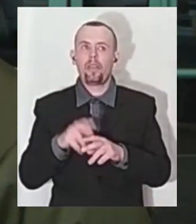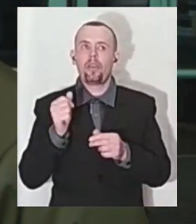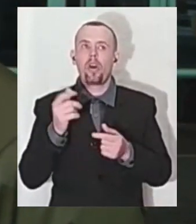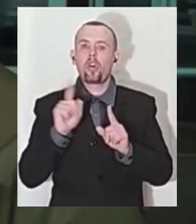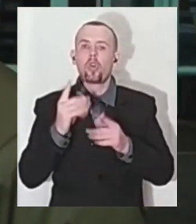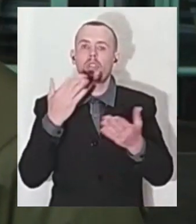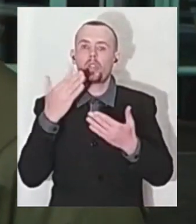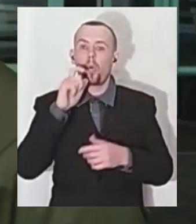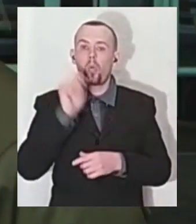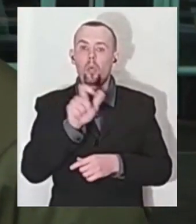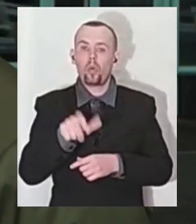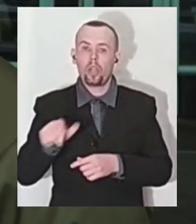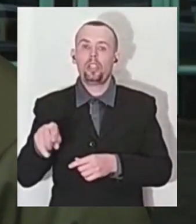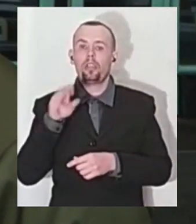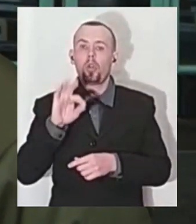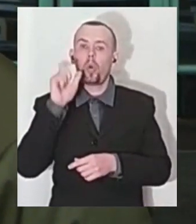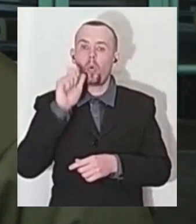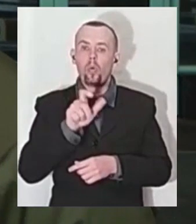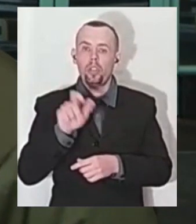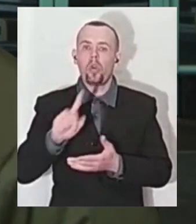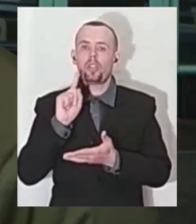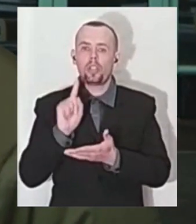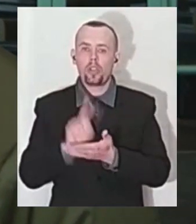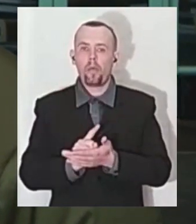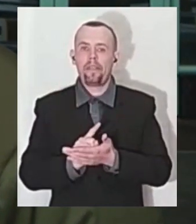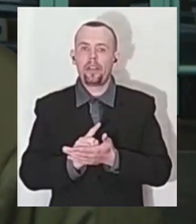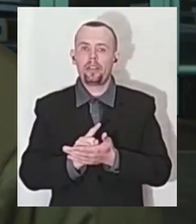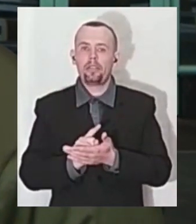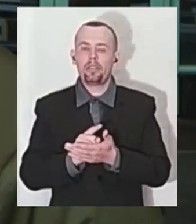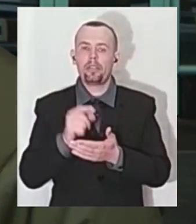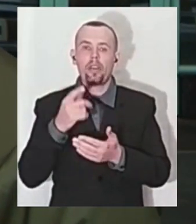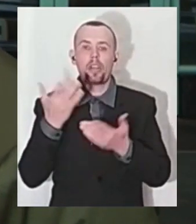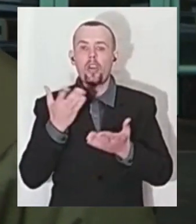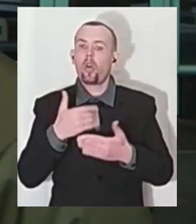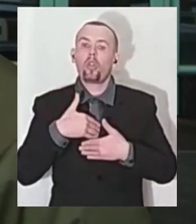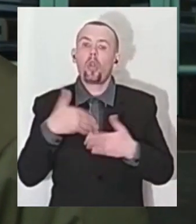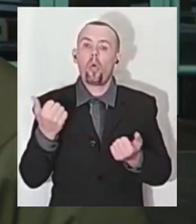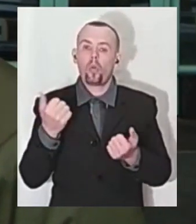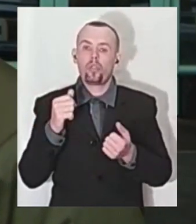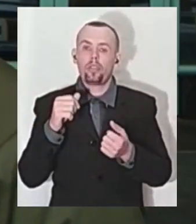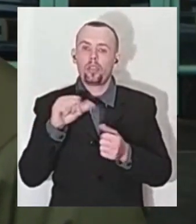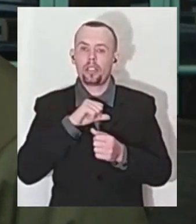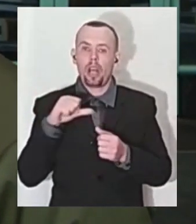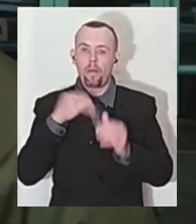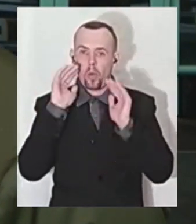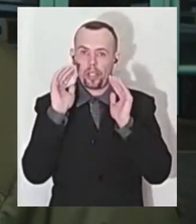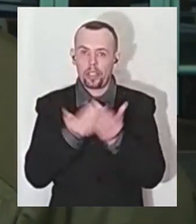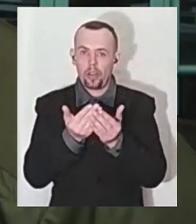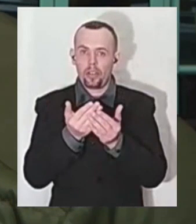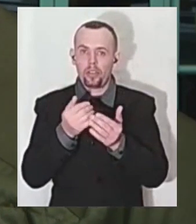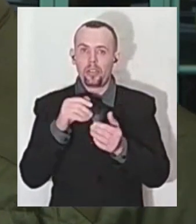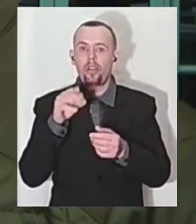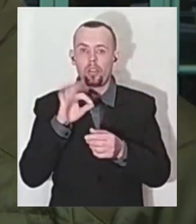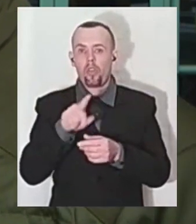українців, то українці зобов'язані, якщо вони не хочуть проходити самоізоляцію та обсервацію, вони зобов'язані